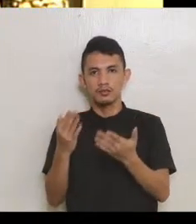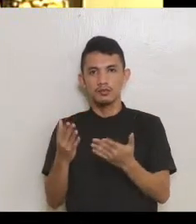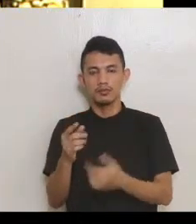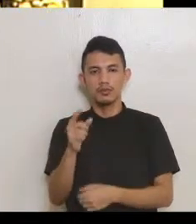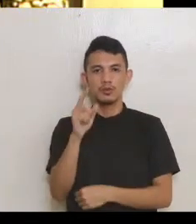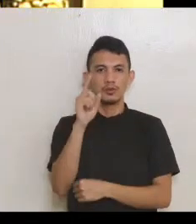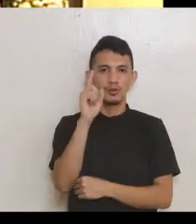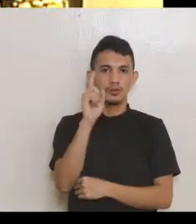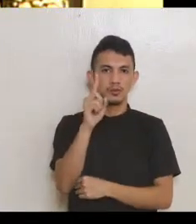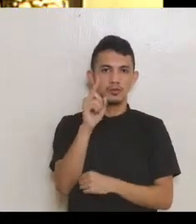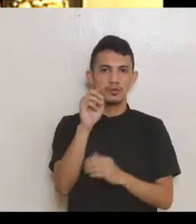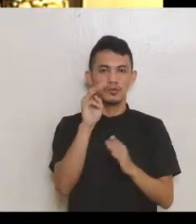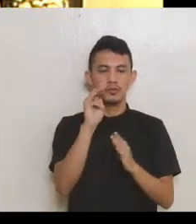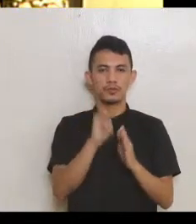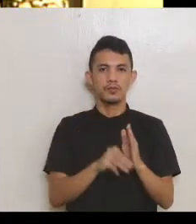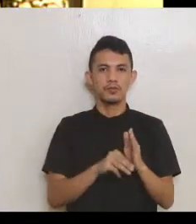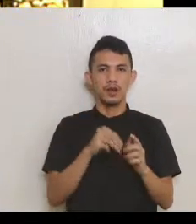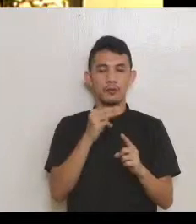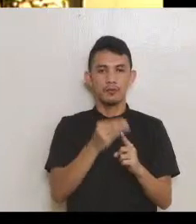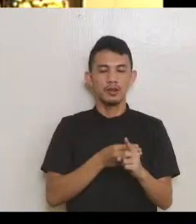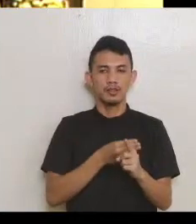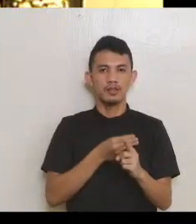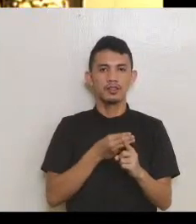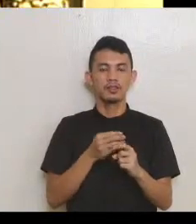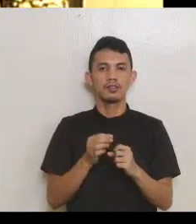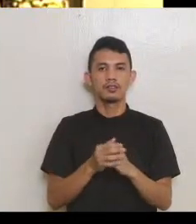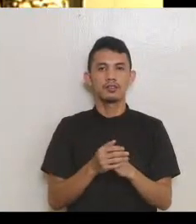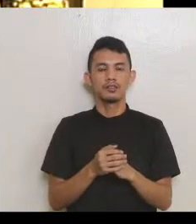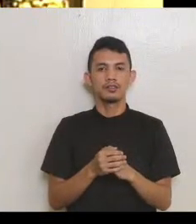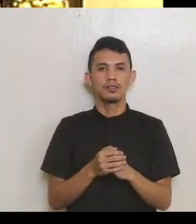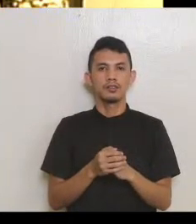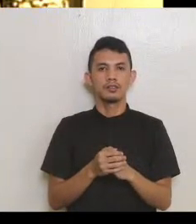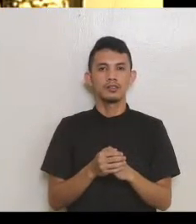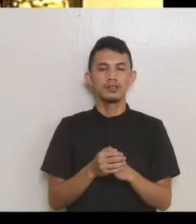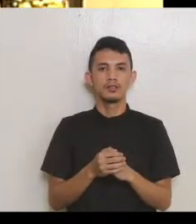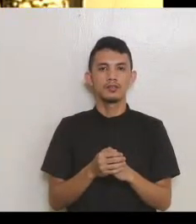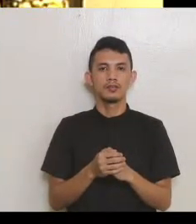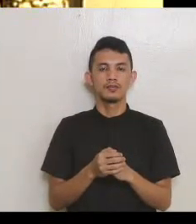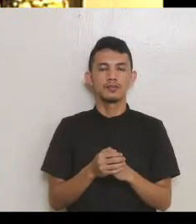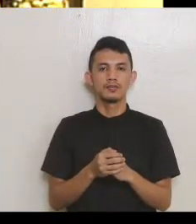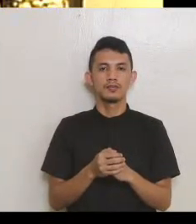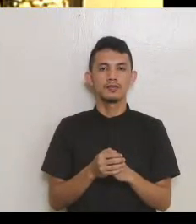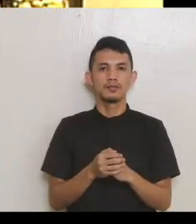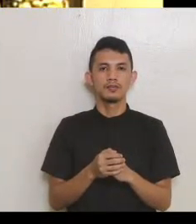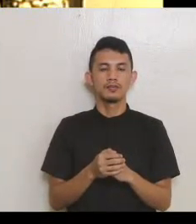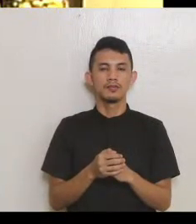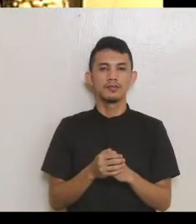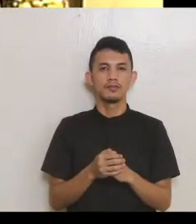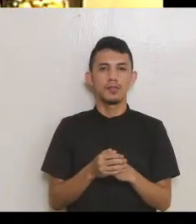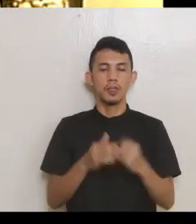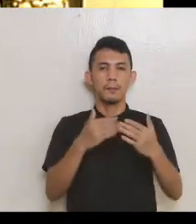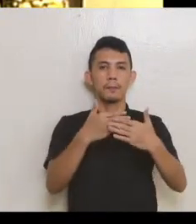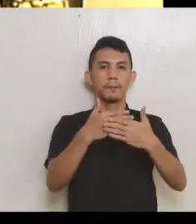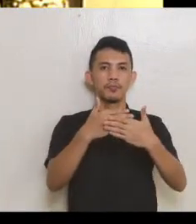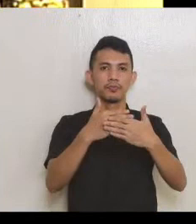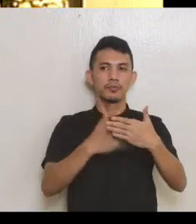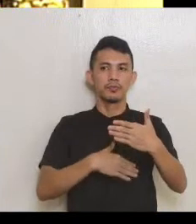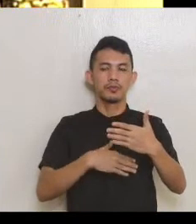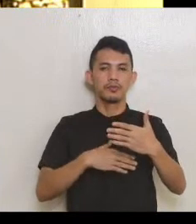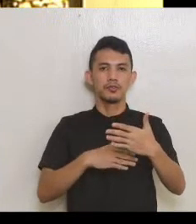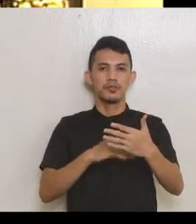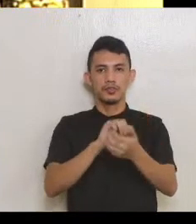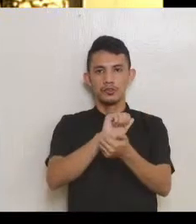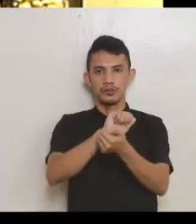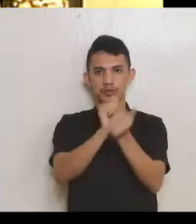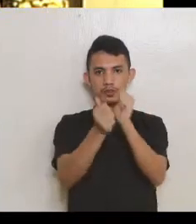tunga nga sa dili pang atong reshuffling o binalhinay sa